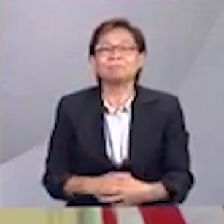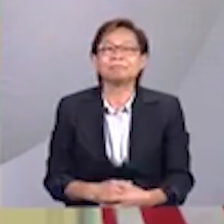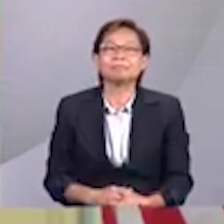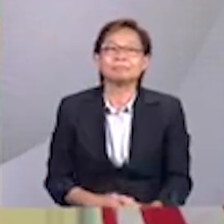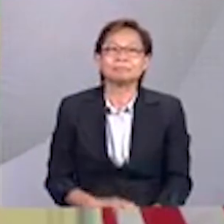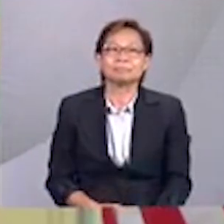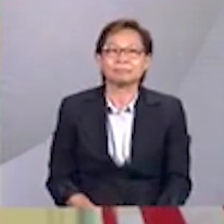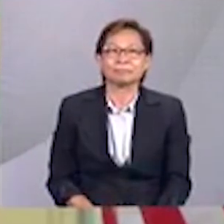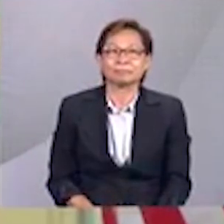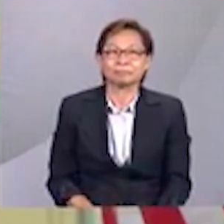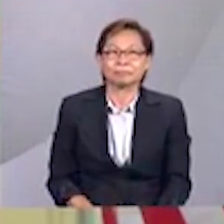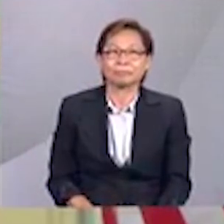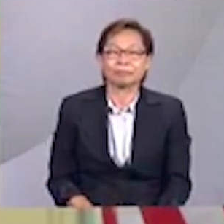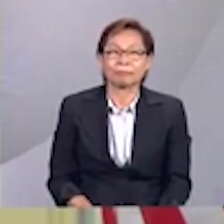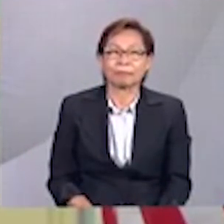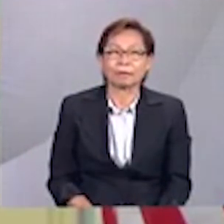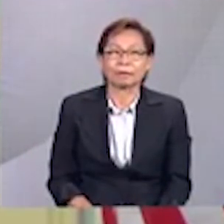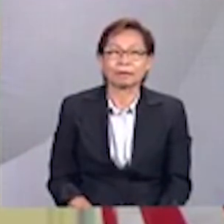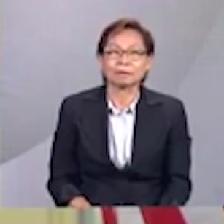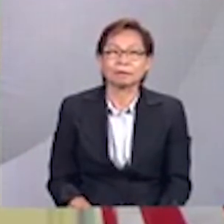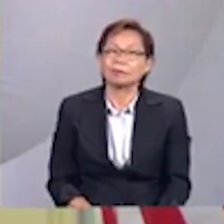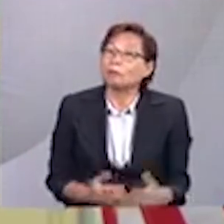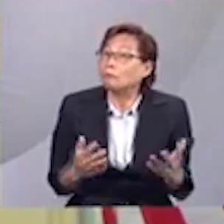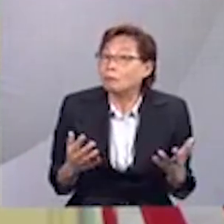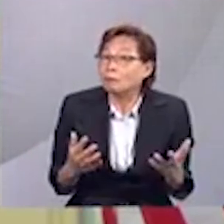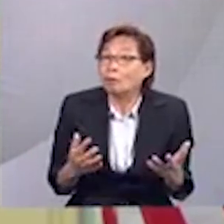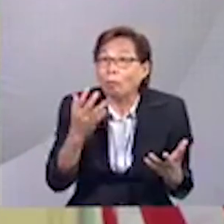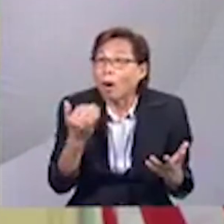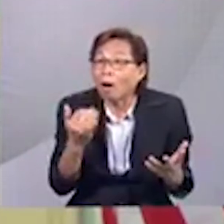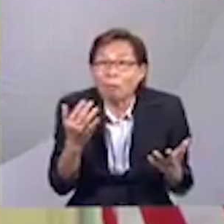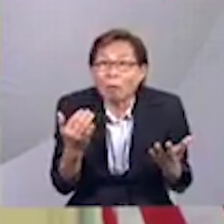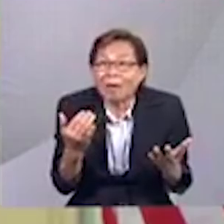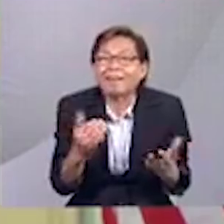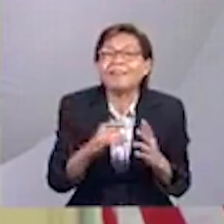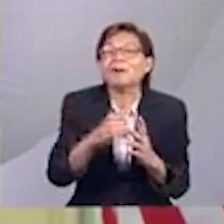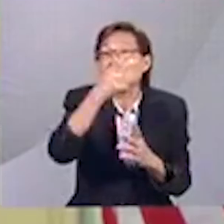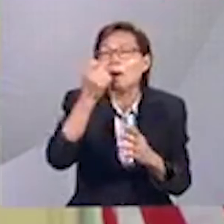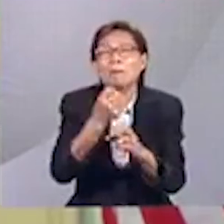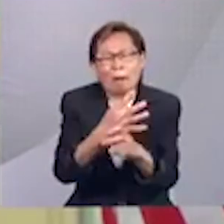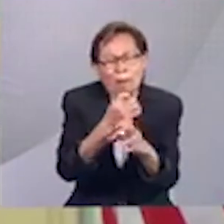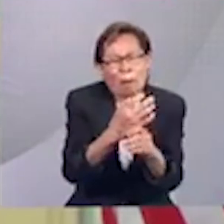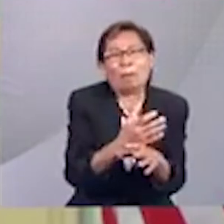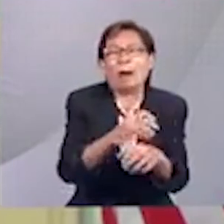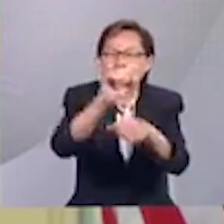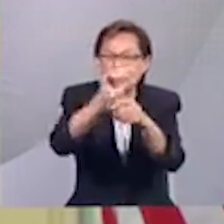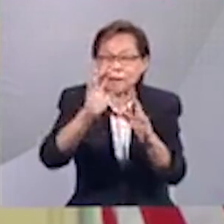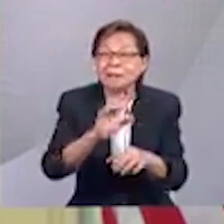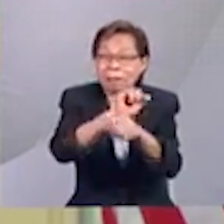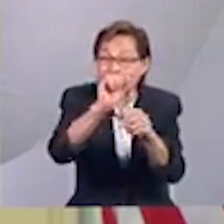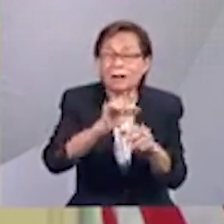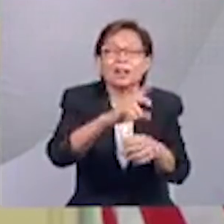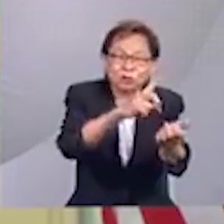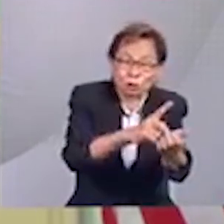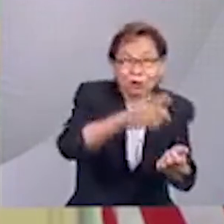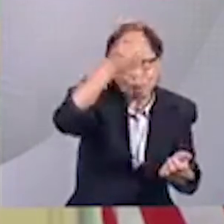atau PKPP. Ini semua adalah hasil usaha gigih Barisan Hadapan Negara